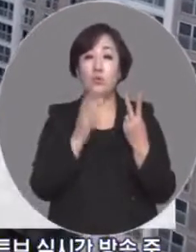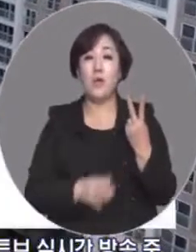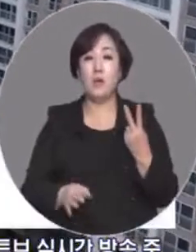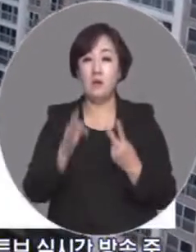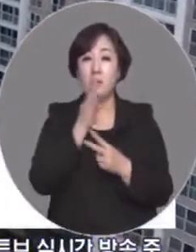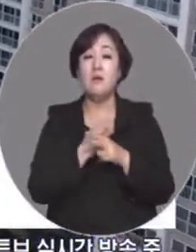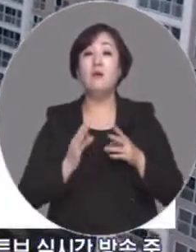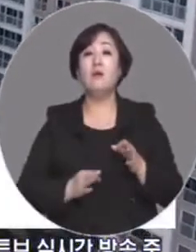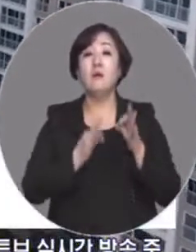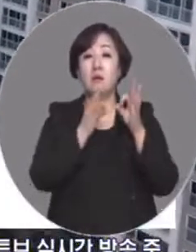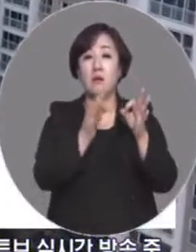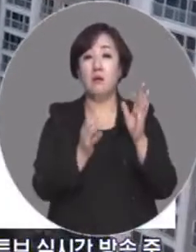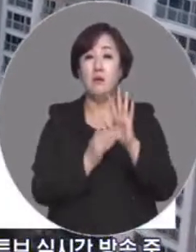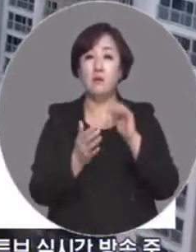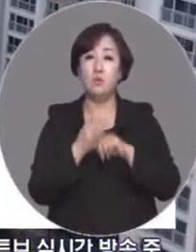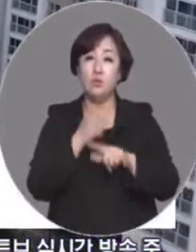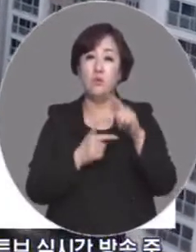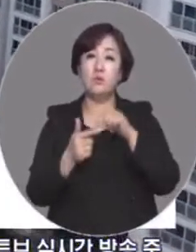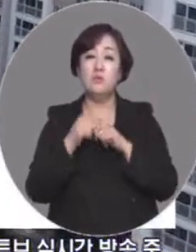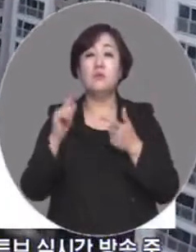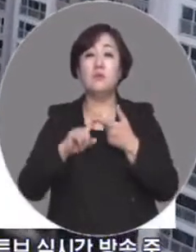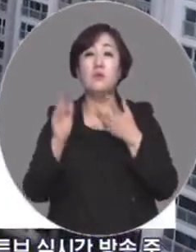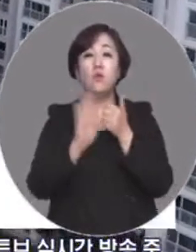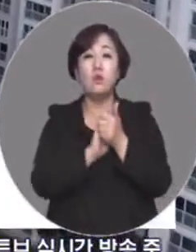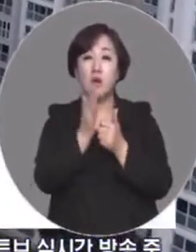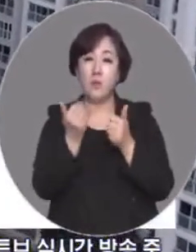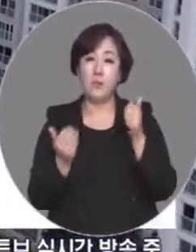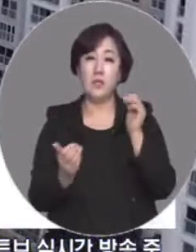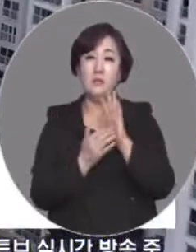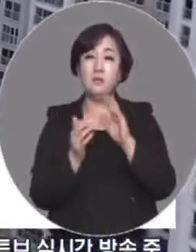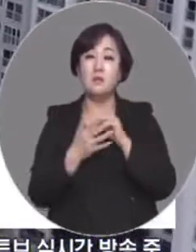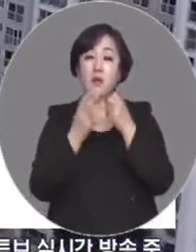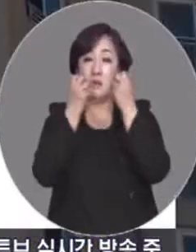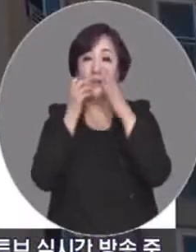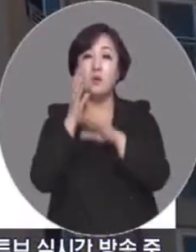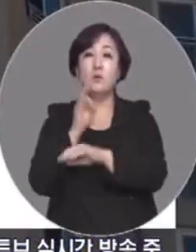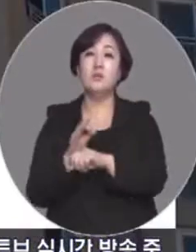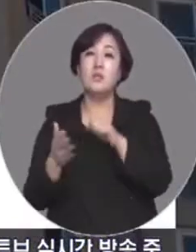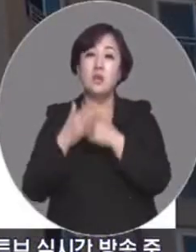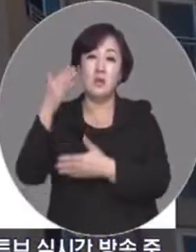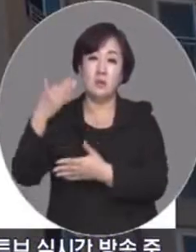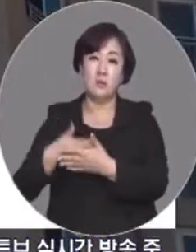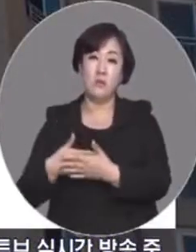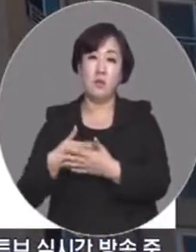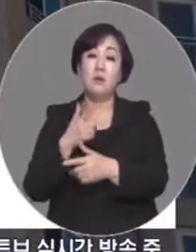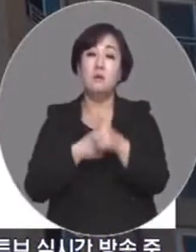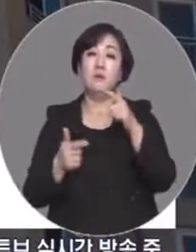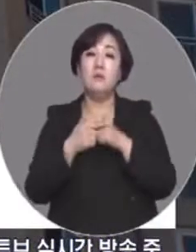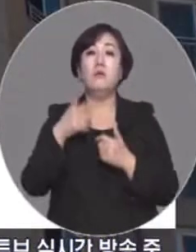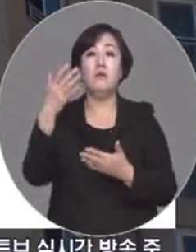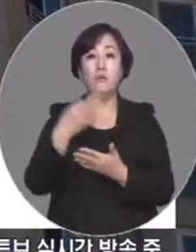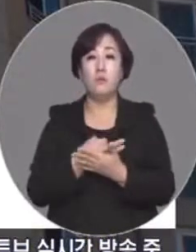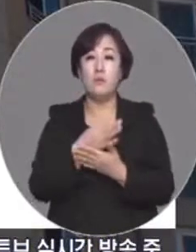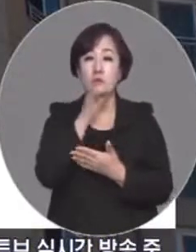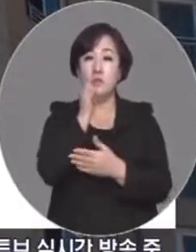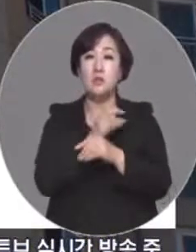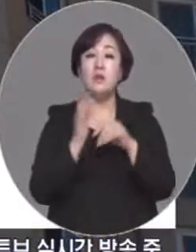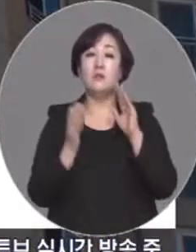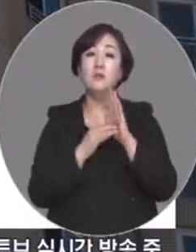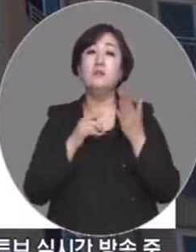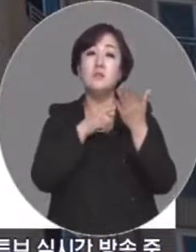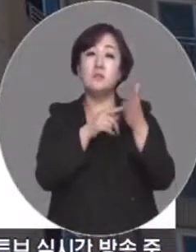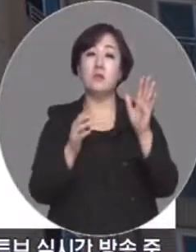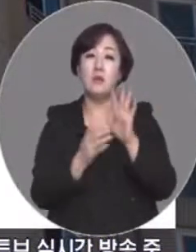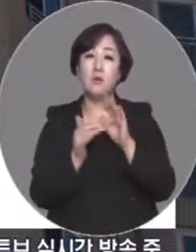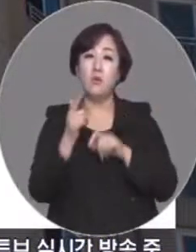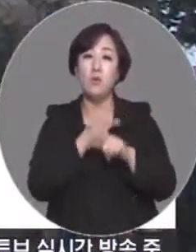물어주더라도 위약금 이상으로 더 높은 가격에 새 매수인과 계약하면 차액만큼 더벌수 있다는 것입니다. 천정